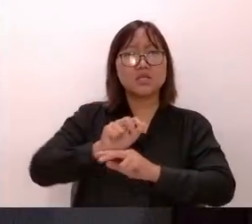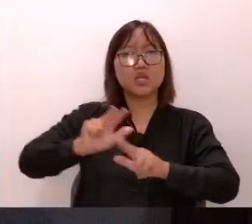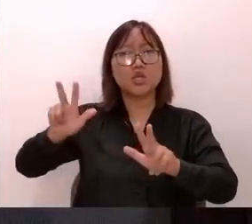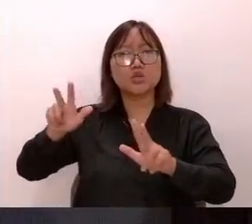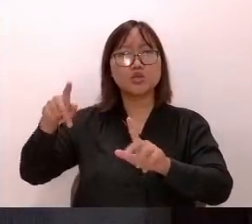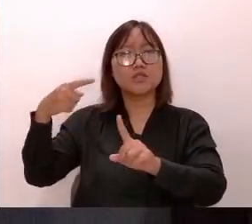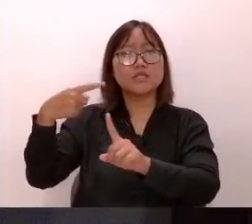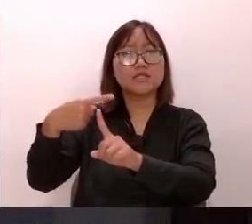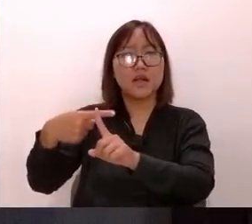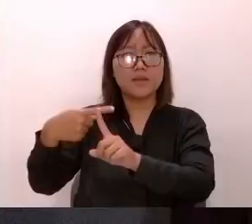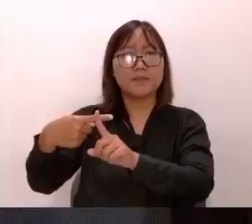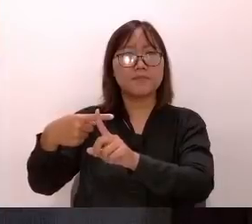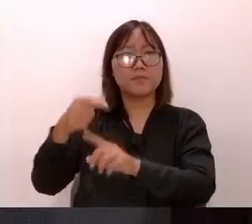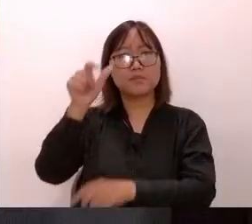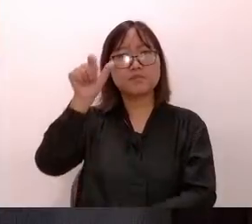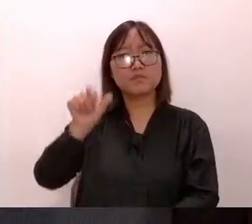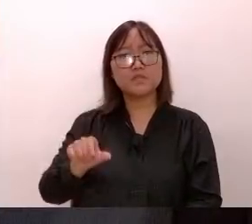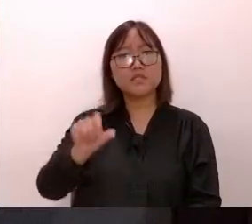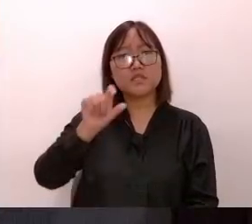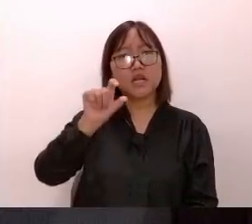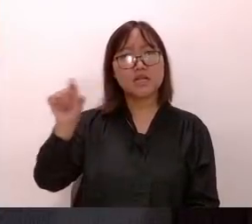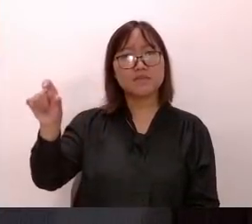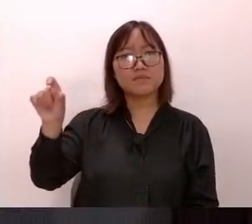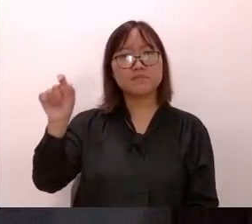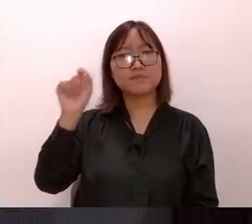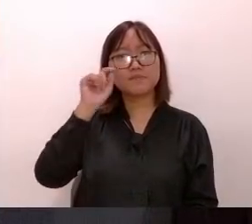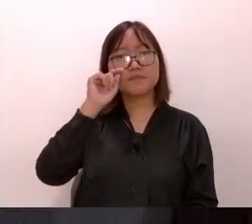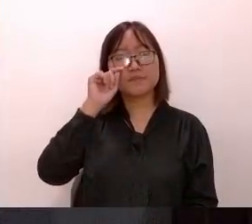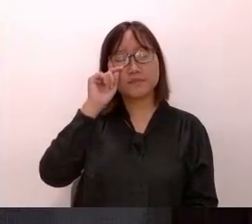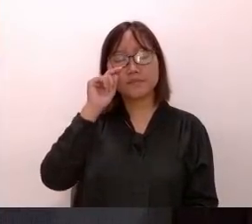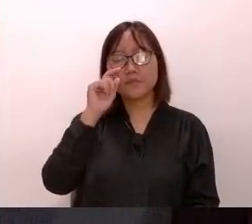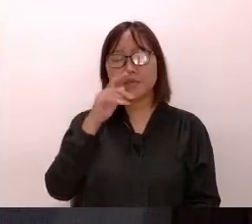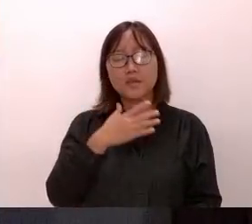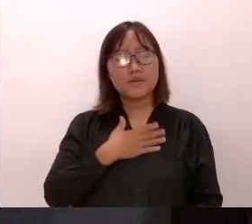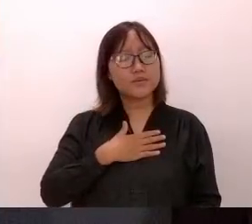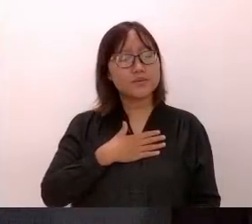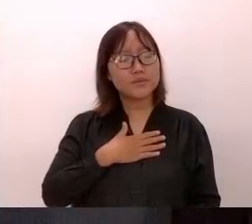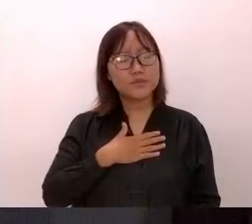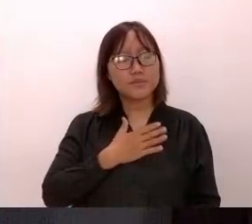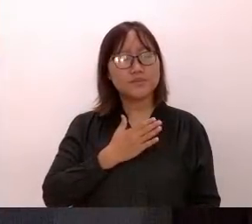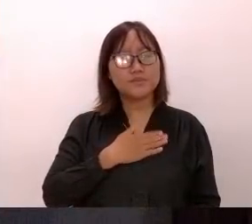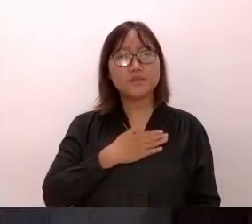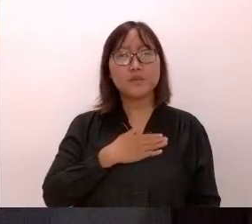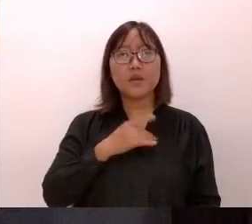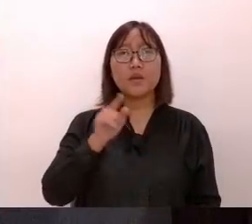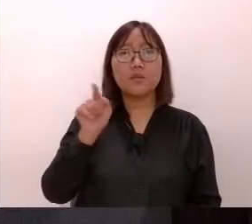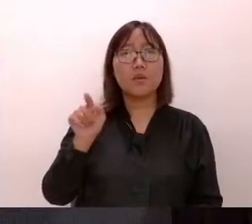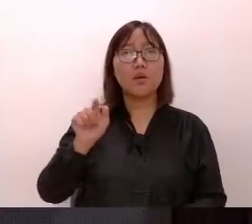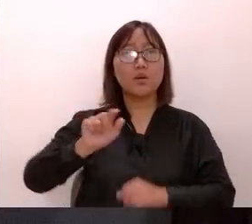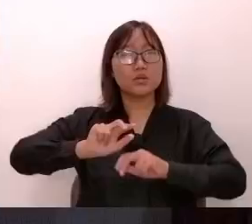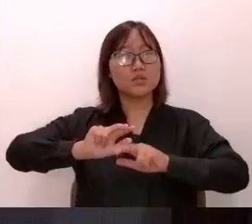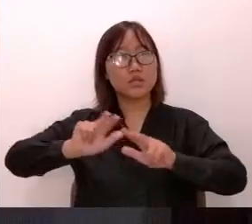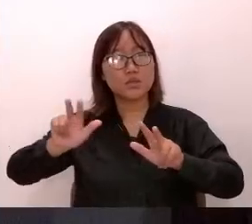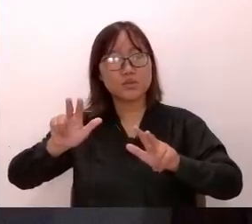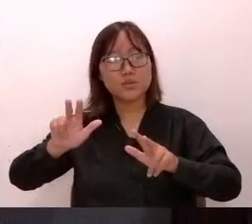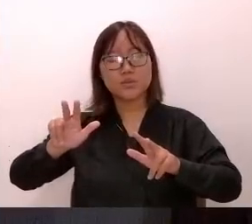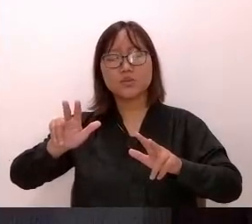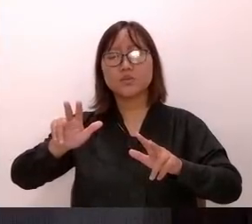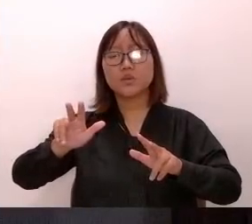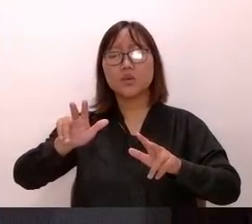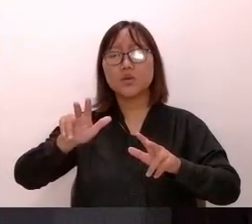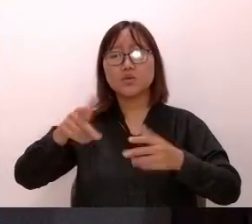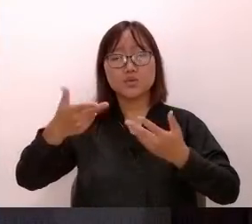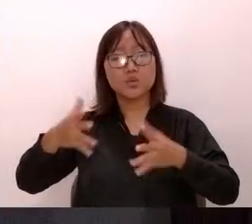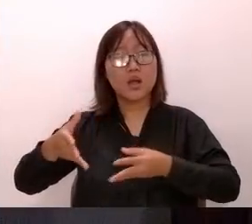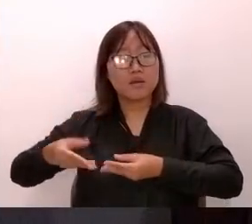sekalipun tak hidup sezaman nya sungguh mengalami kehadirannya secara riil dalam perayaan